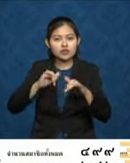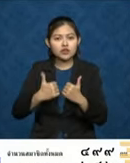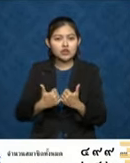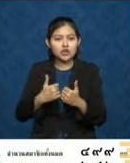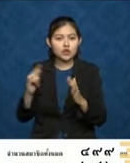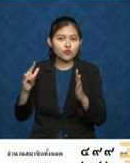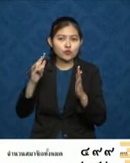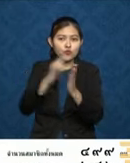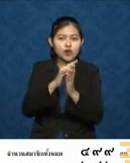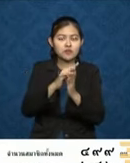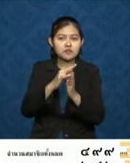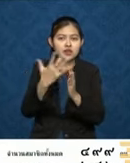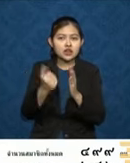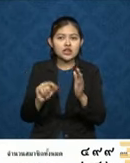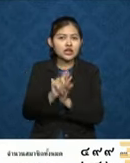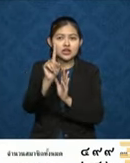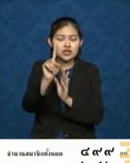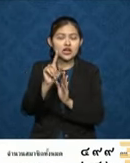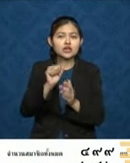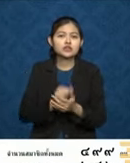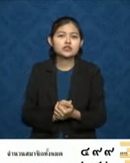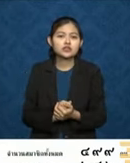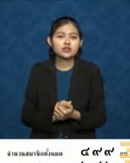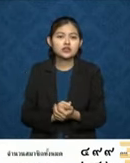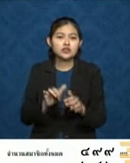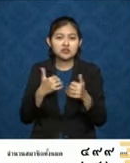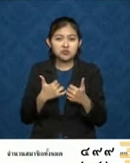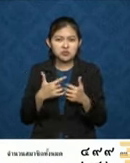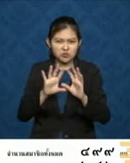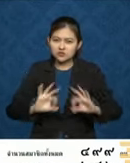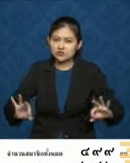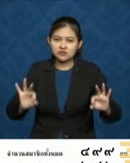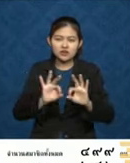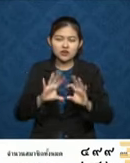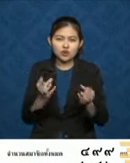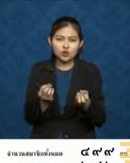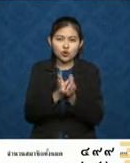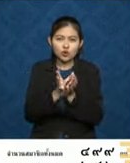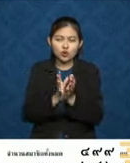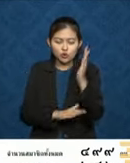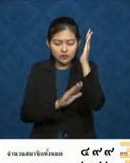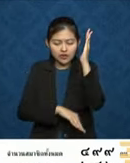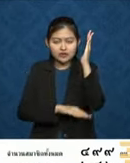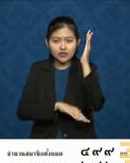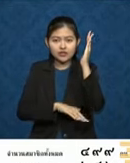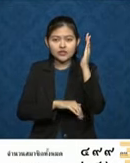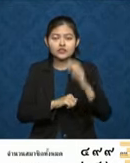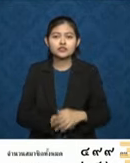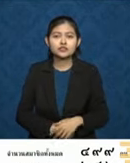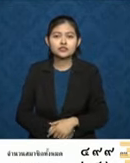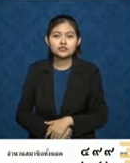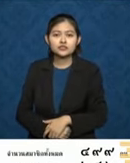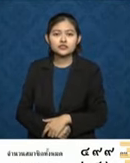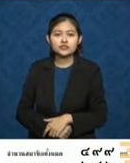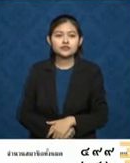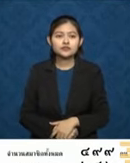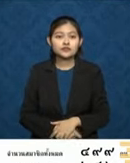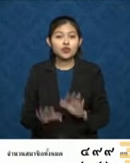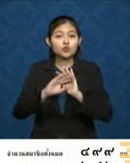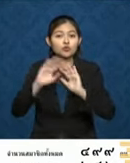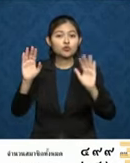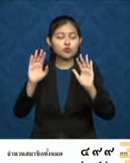ียงเที่ยวบท่านประธานครับท่านรู้ว่านี่เป็นเรื่องใหญ่ของพี่น้องจังหวัดชายแดนใต้นะครับการ